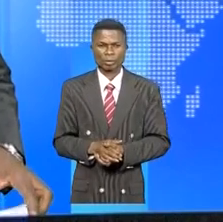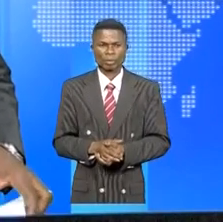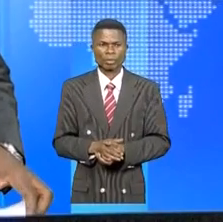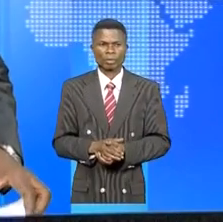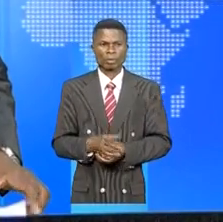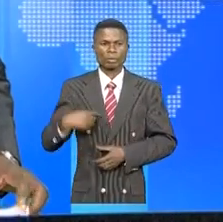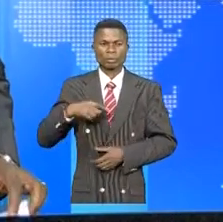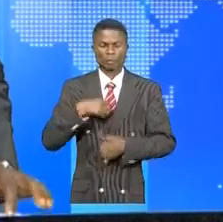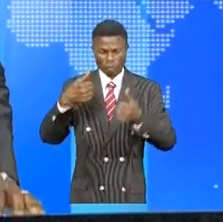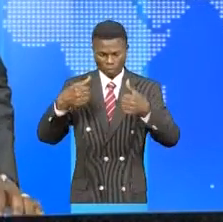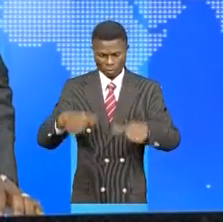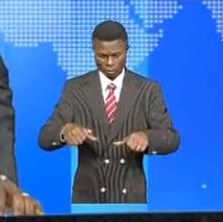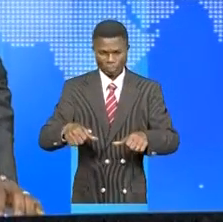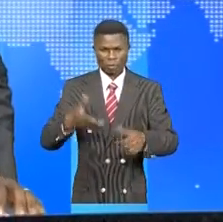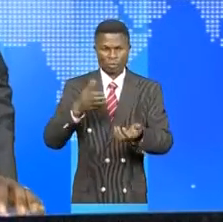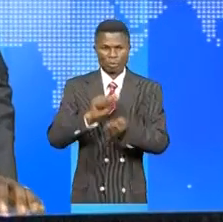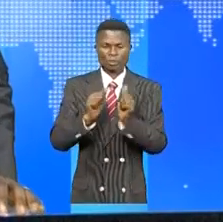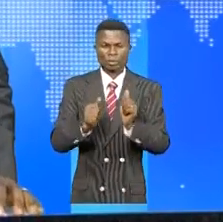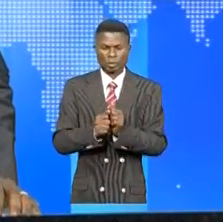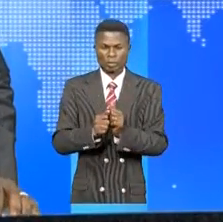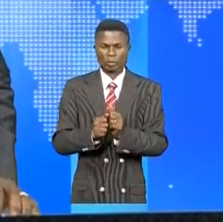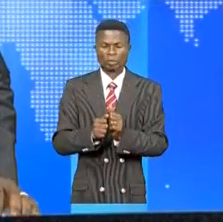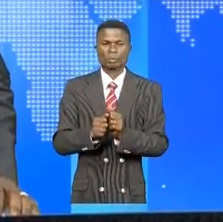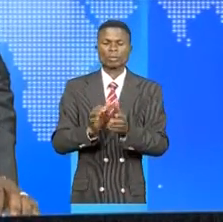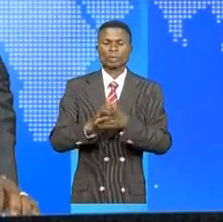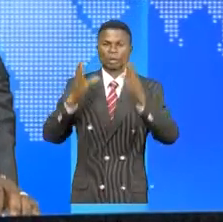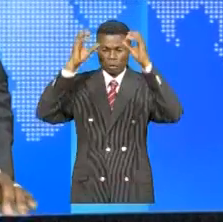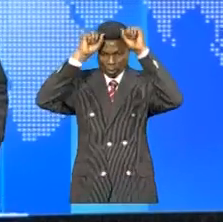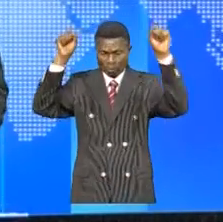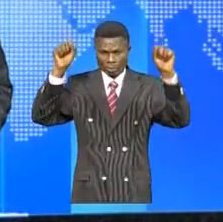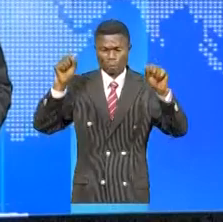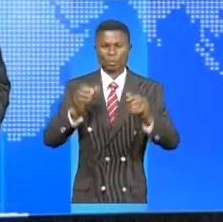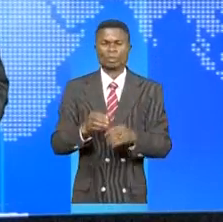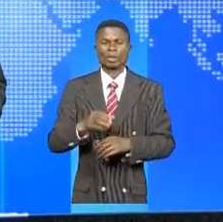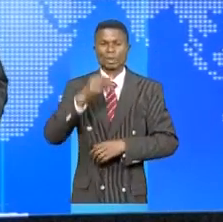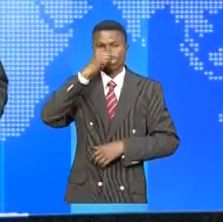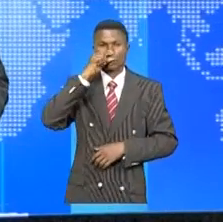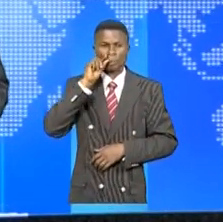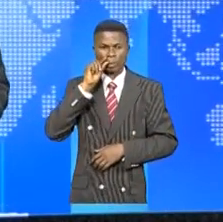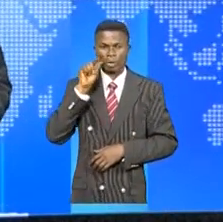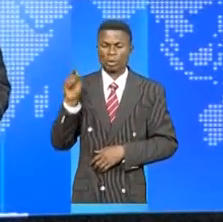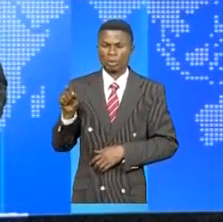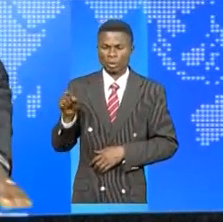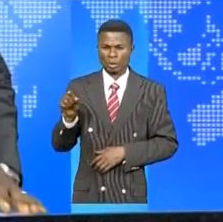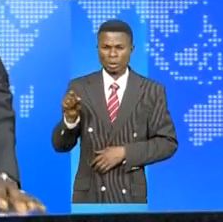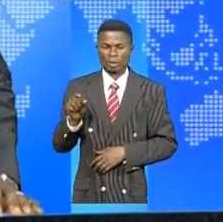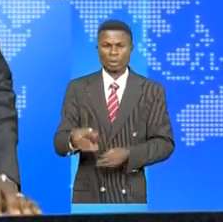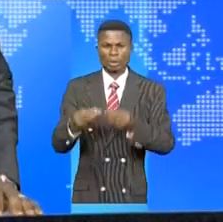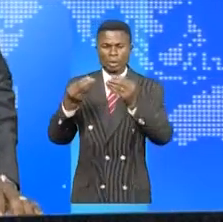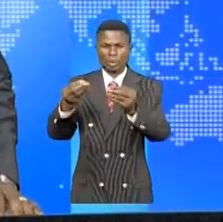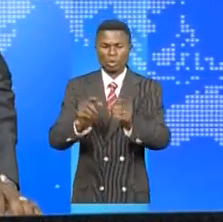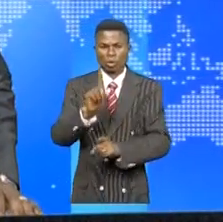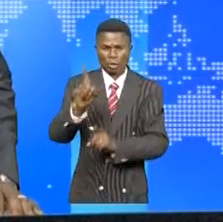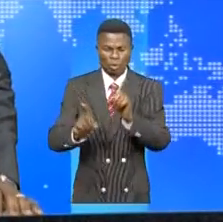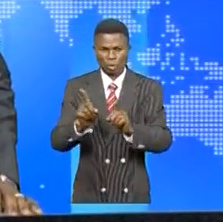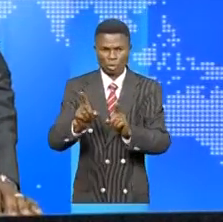Nous restons sur ce chapitre lugubre avec le président de l'Assemblée nationale, l'honorable Mbosso Kodia Poanga, qui a déposé sa gerbe des